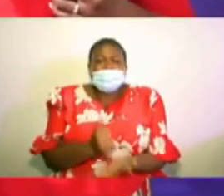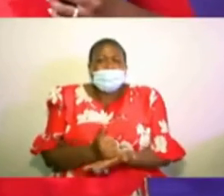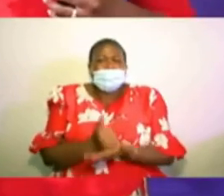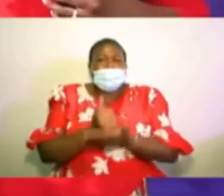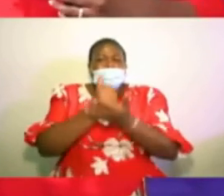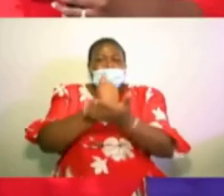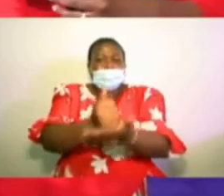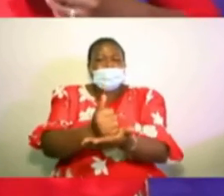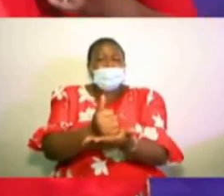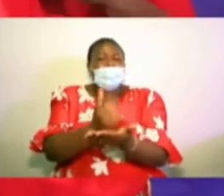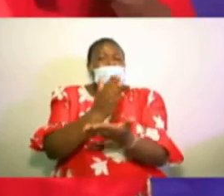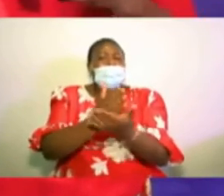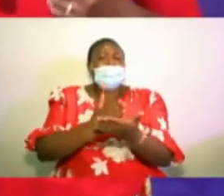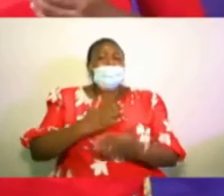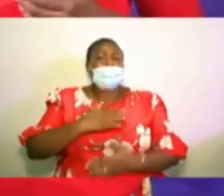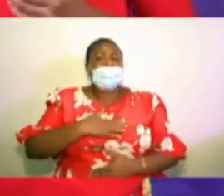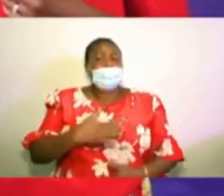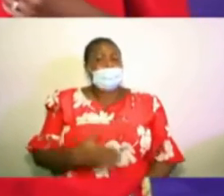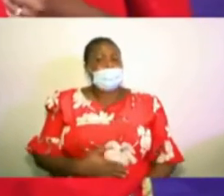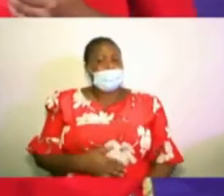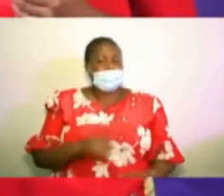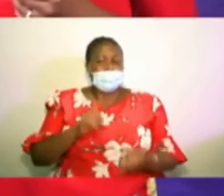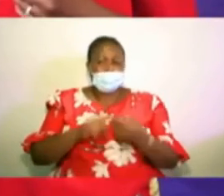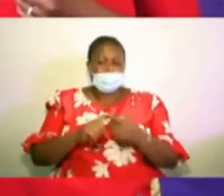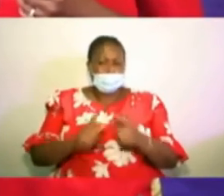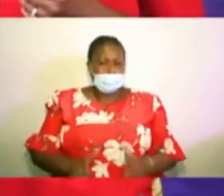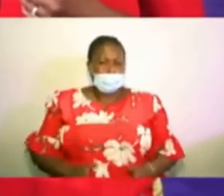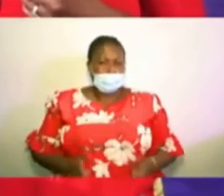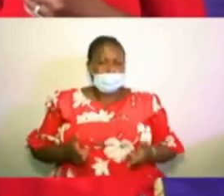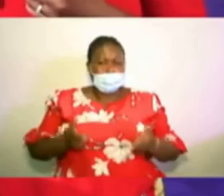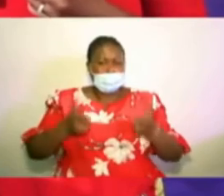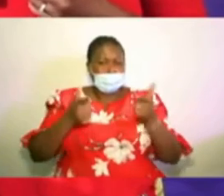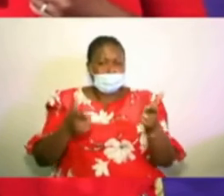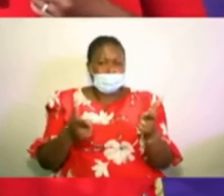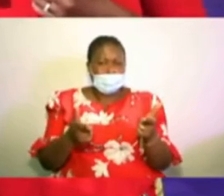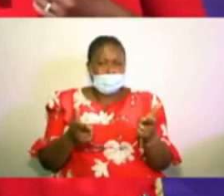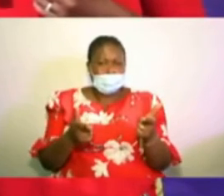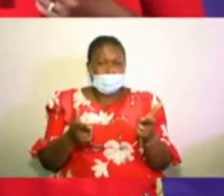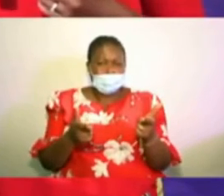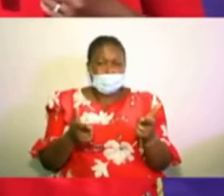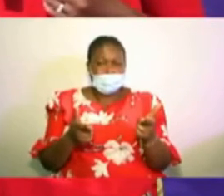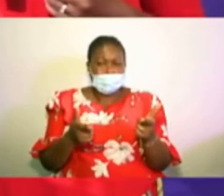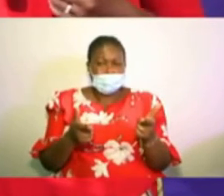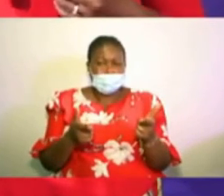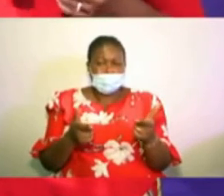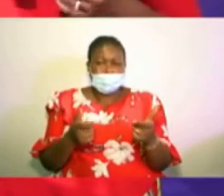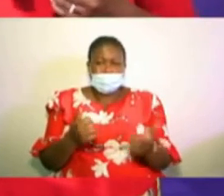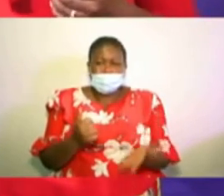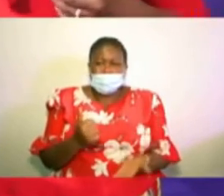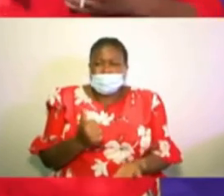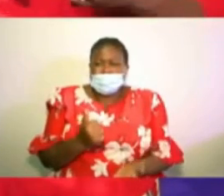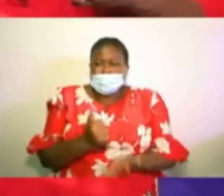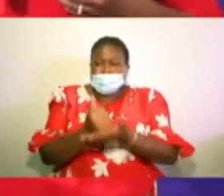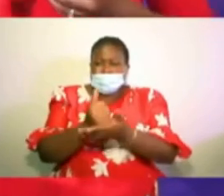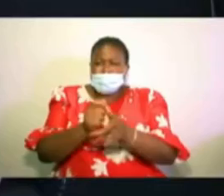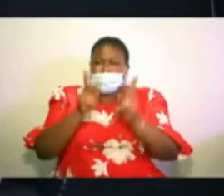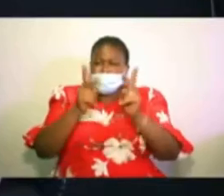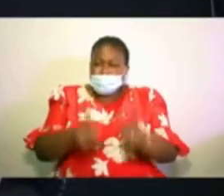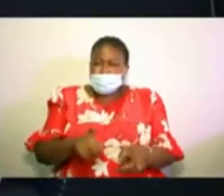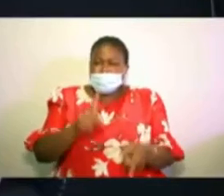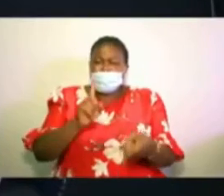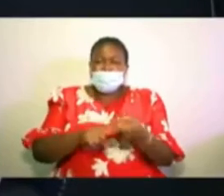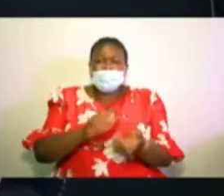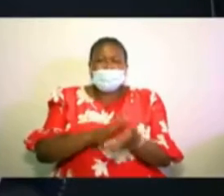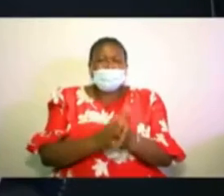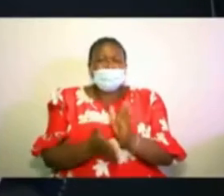veut dire qu'il donne la vie à une chose. He makes somebody or something animated, lively. Il anime